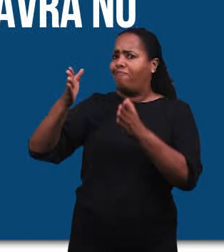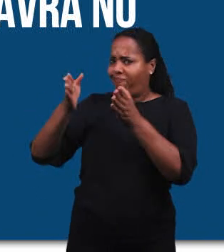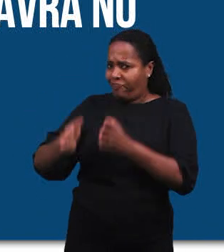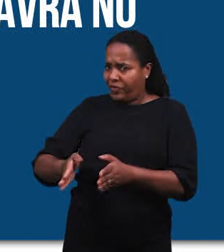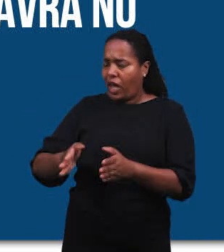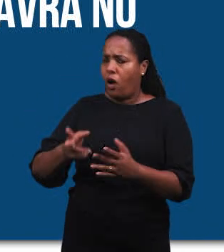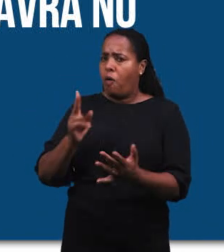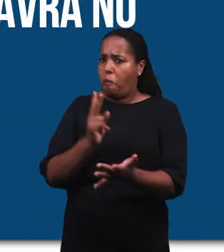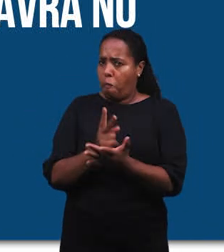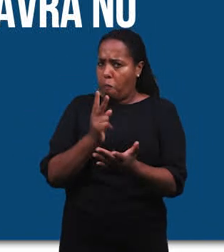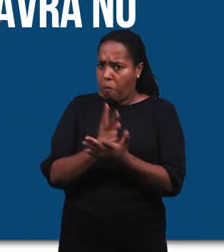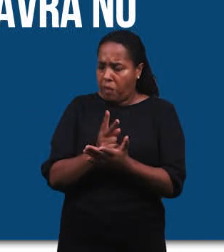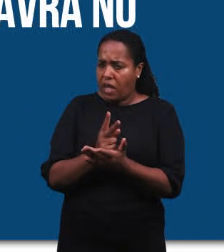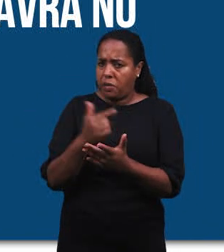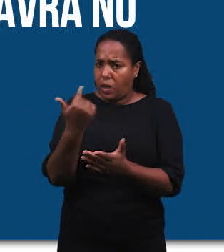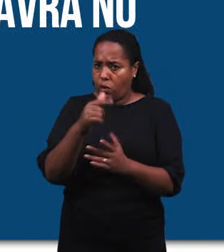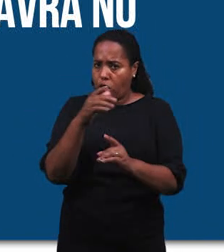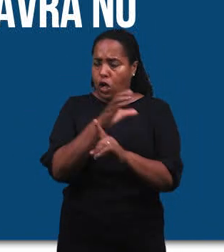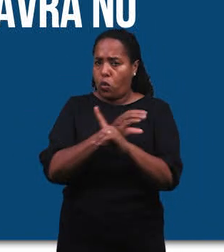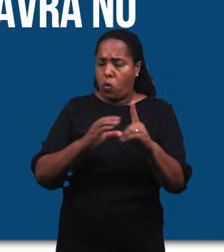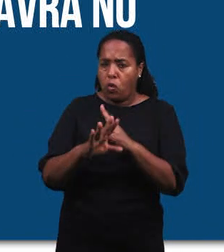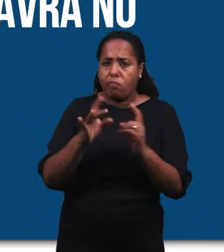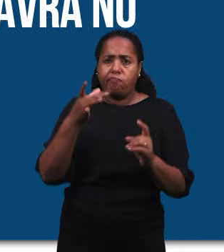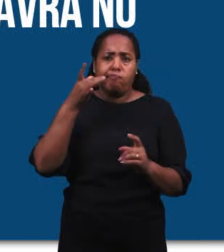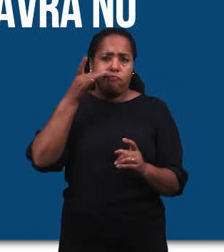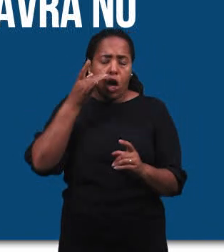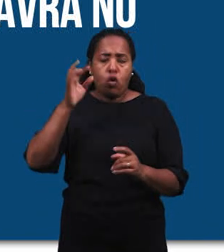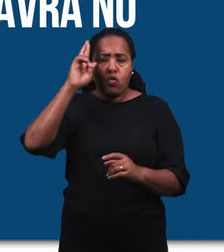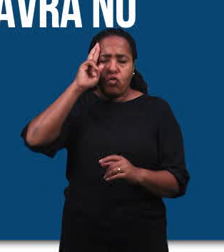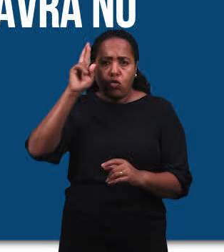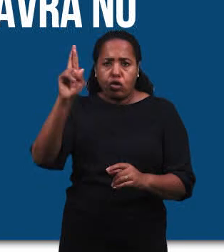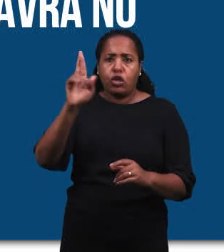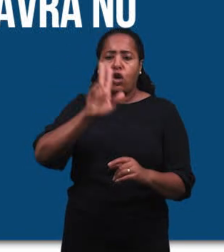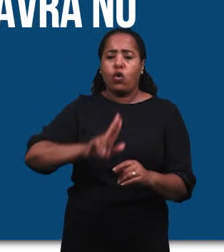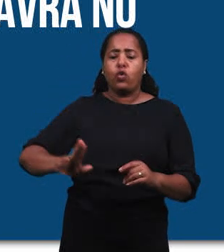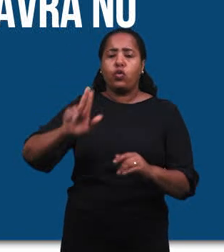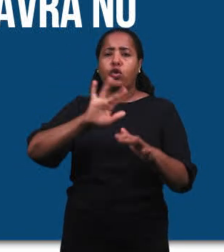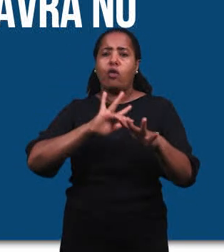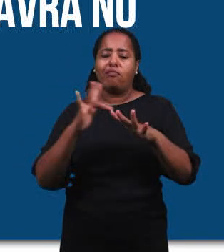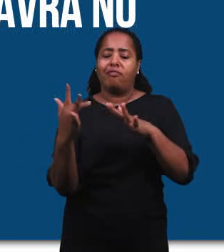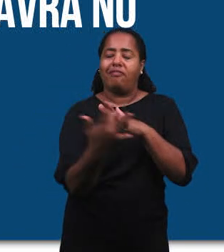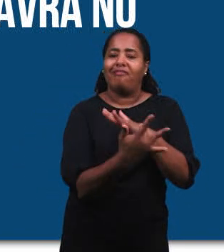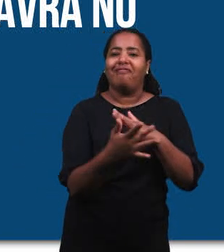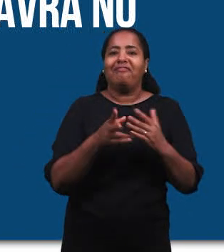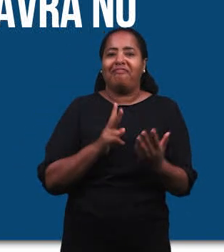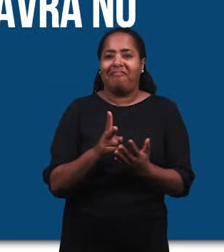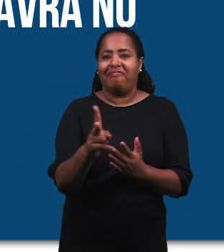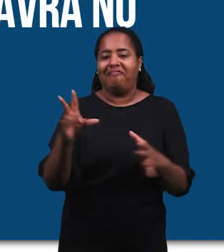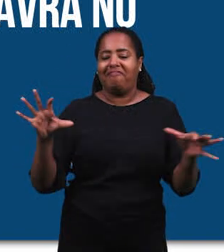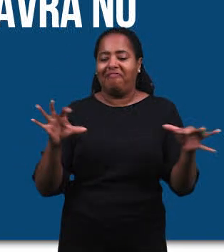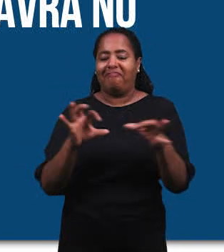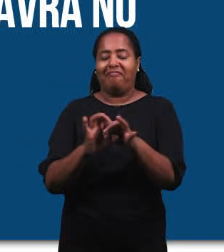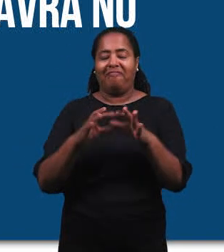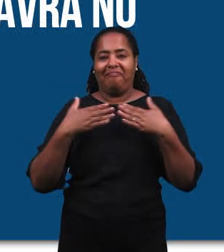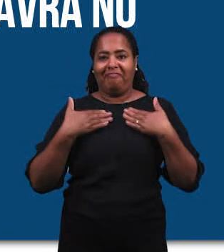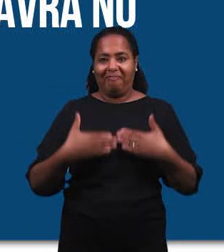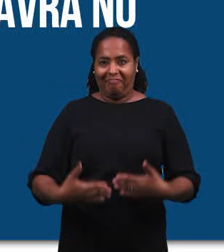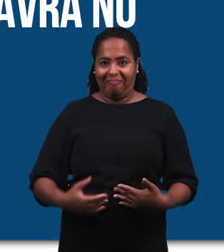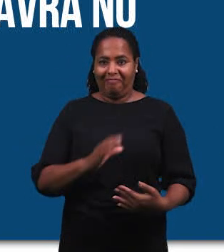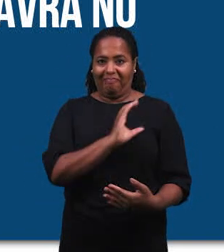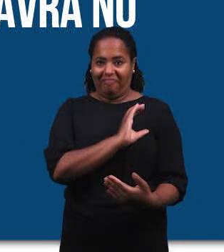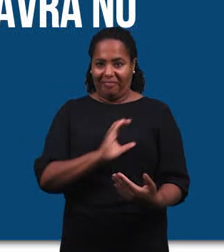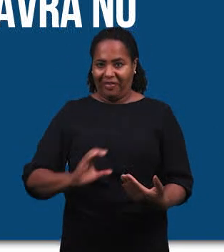властями. Но несмотря на то, что у нас не было богослужений в церкви, у нас были все условия, чтобы мы продолжали быть